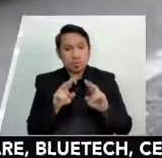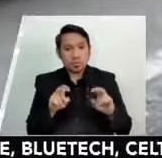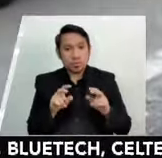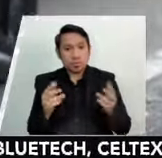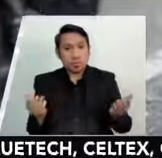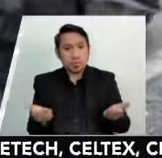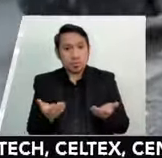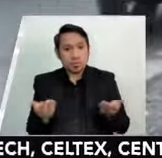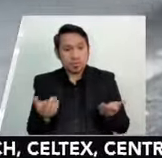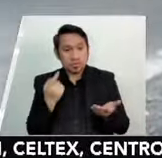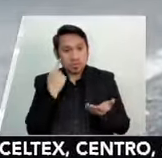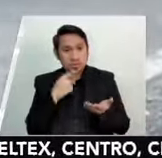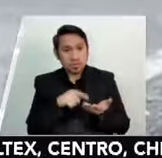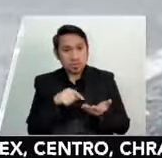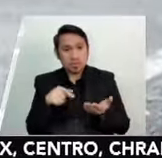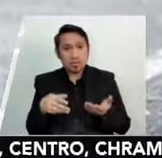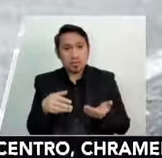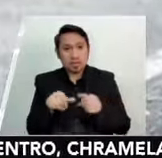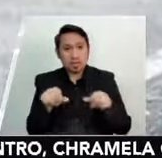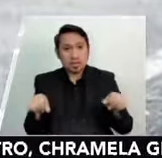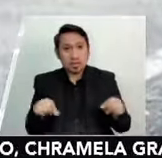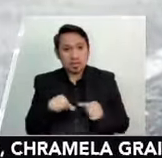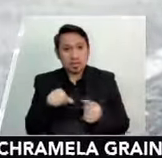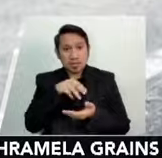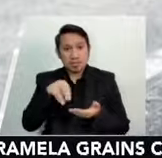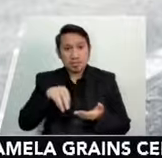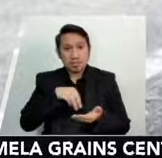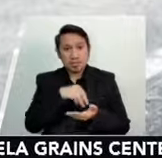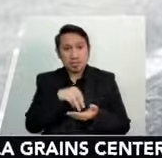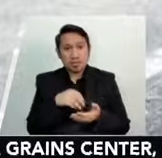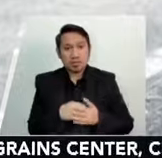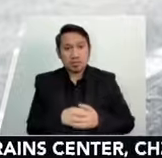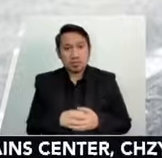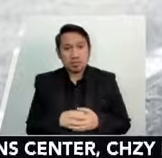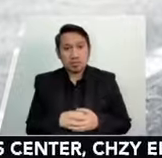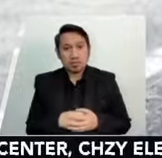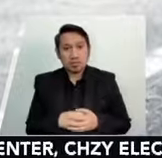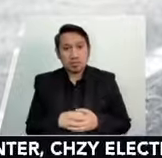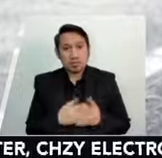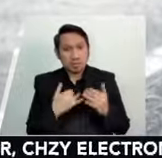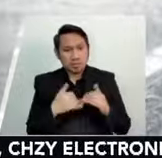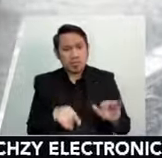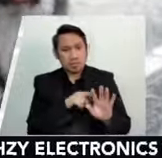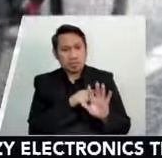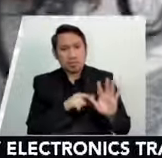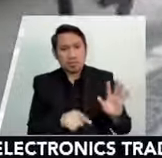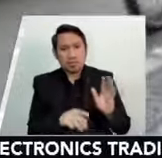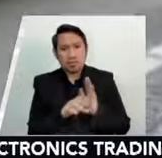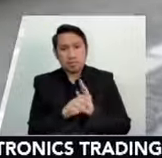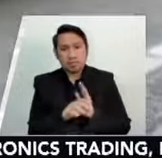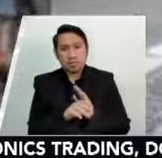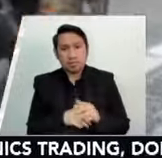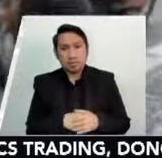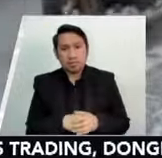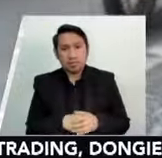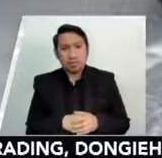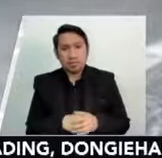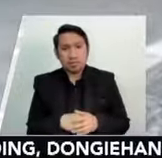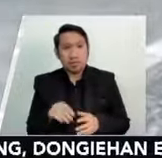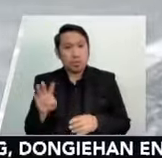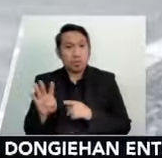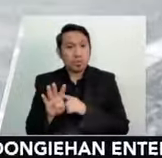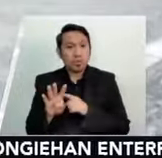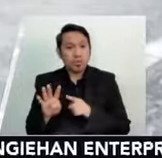ng Mandaluyong at hindi pa naman nadadagdagan yung mga sasakyan na natikita nila. Doon sa 5 ay yung 4 ay